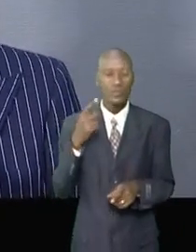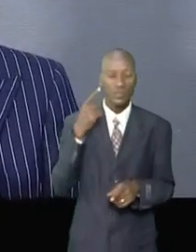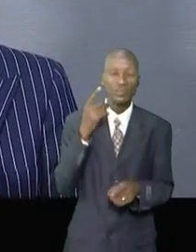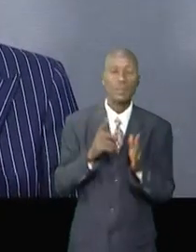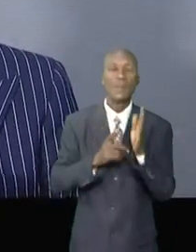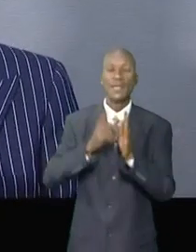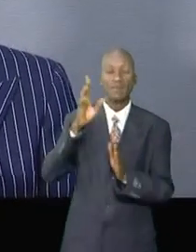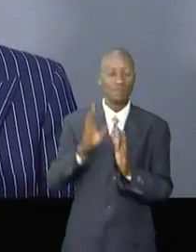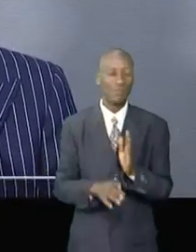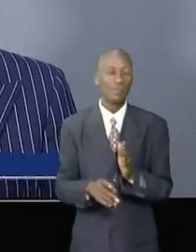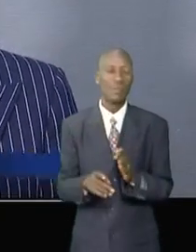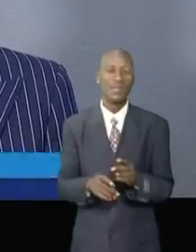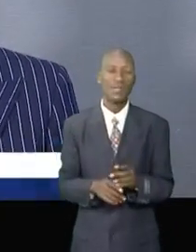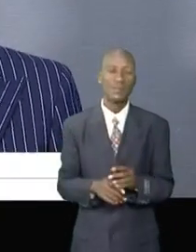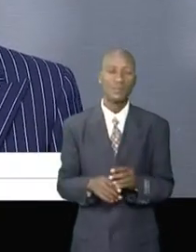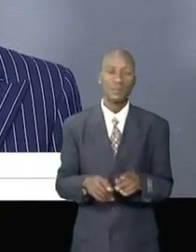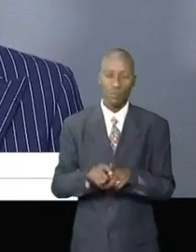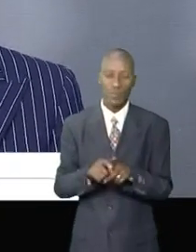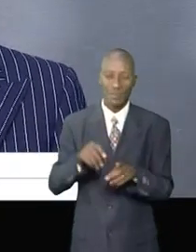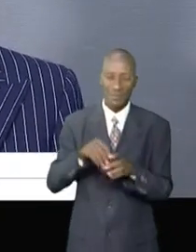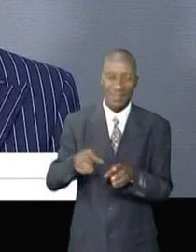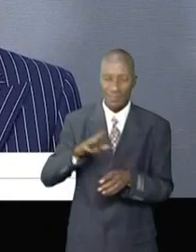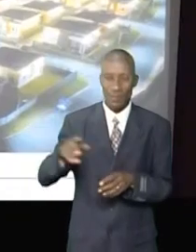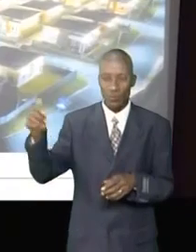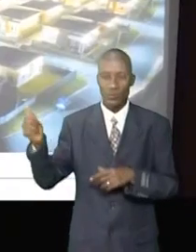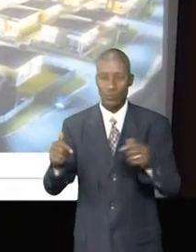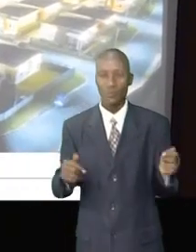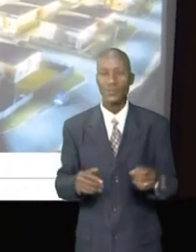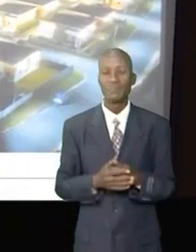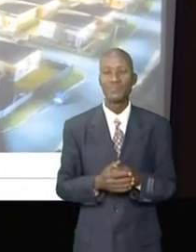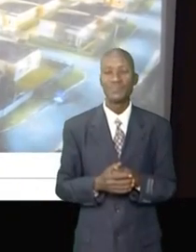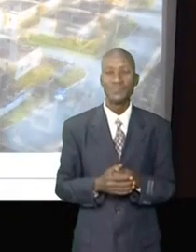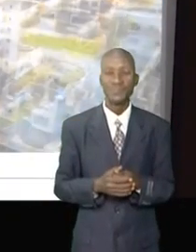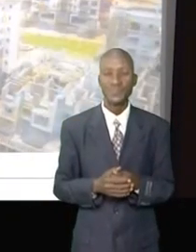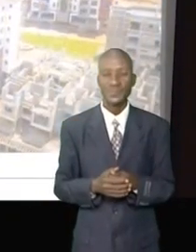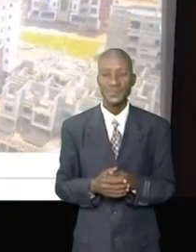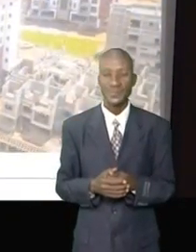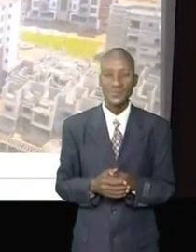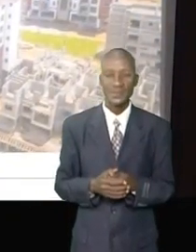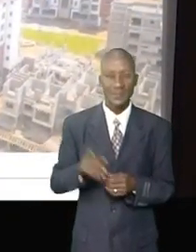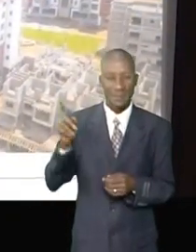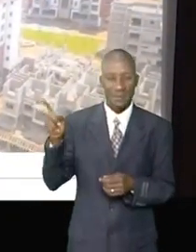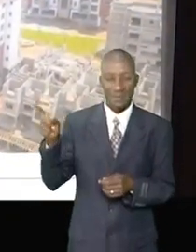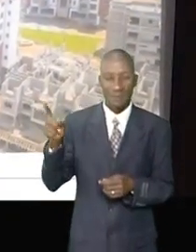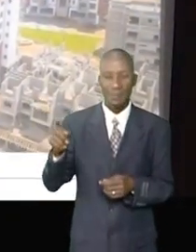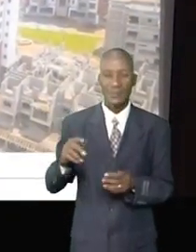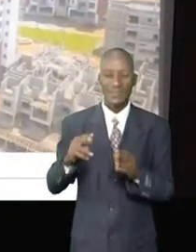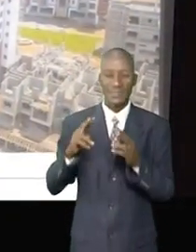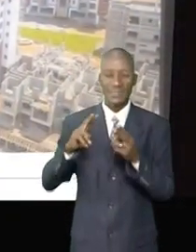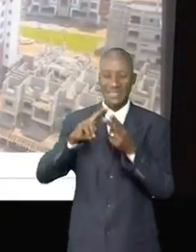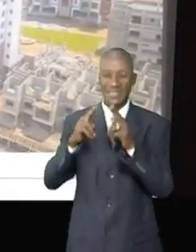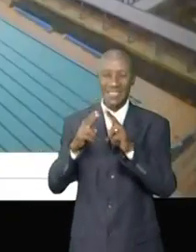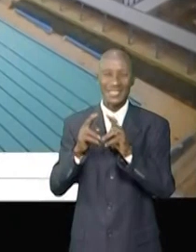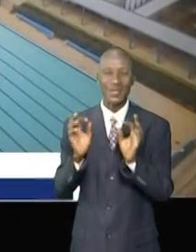qui attendaient justement le tour de la RDC pour venir. Du sol de Kiswichi sortira une cité moderne et un